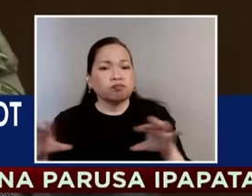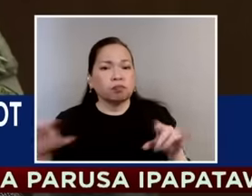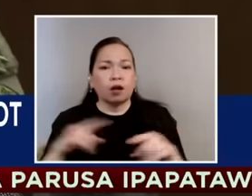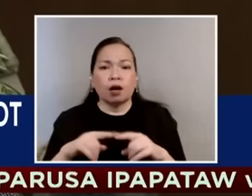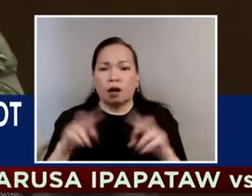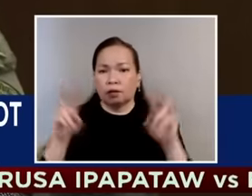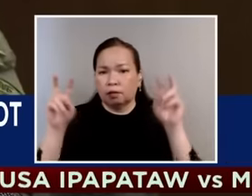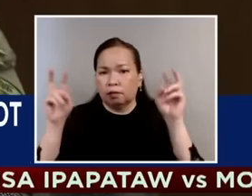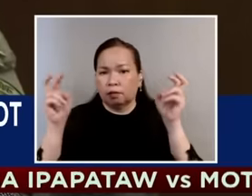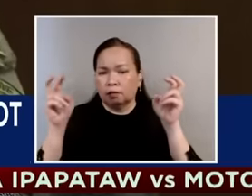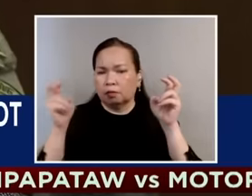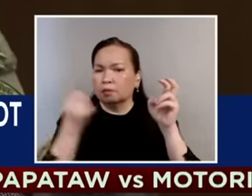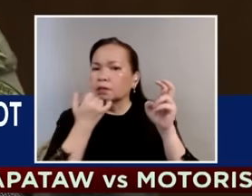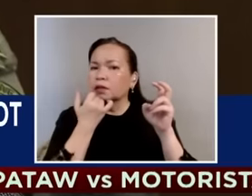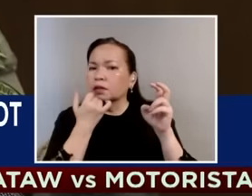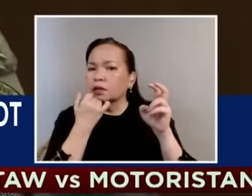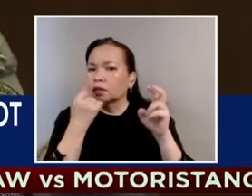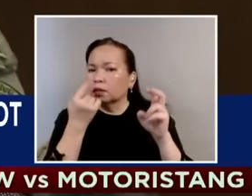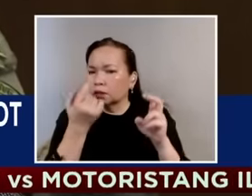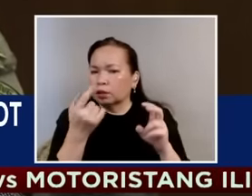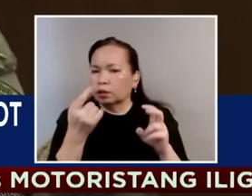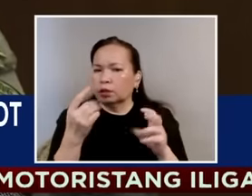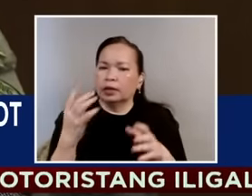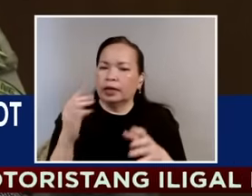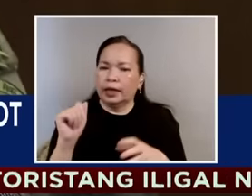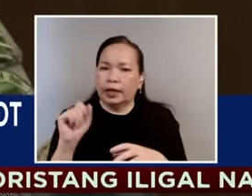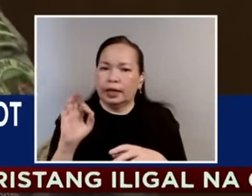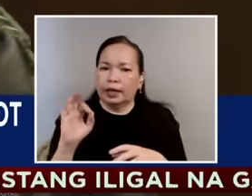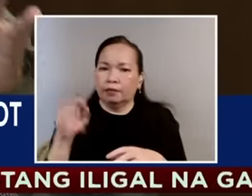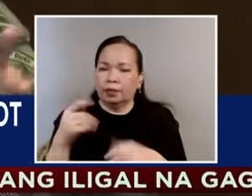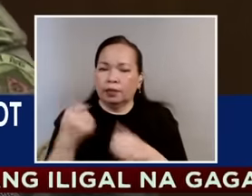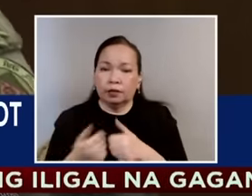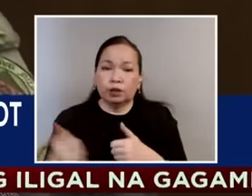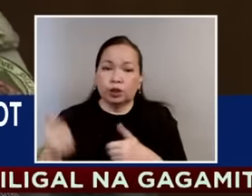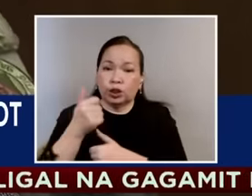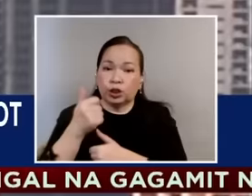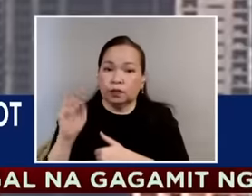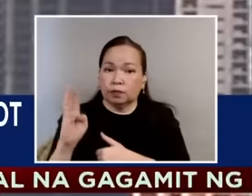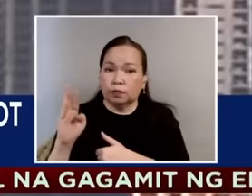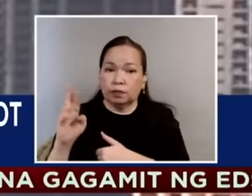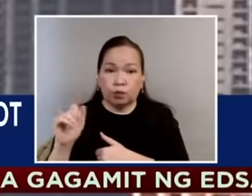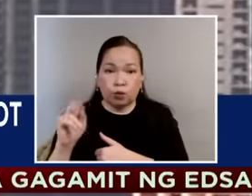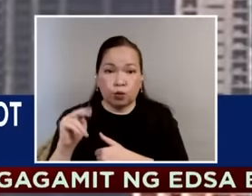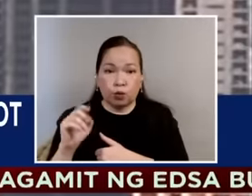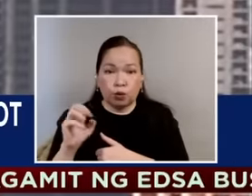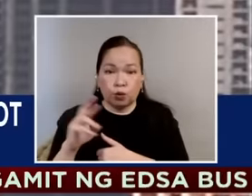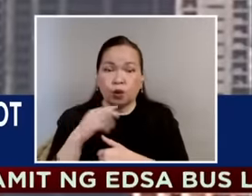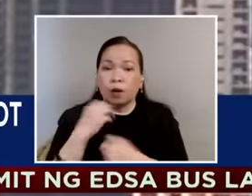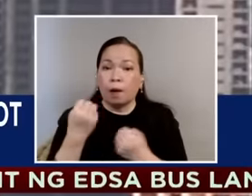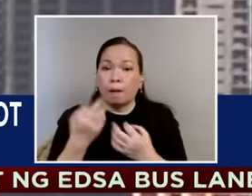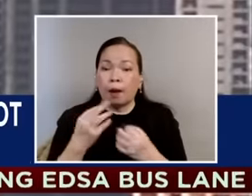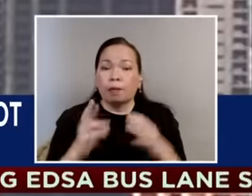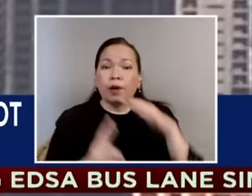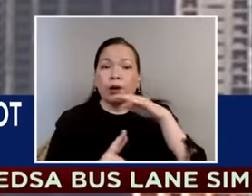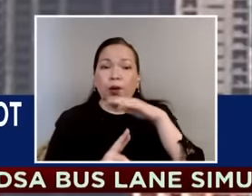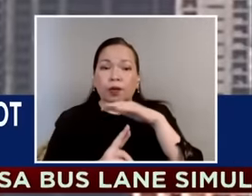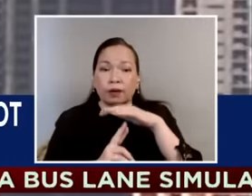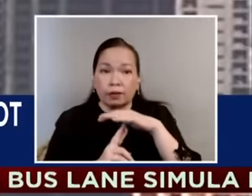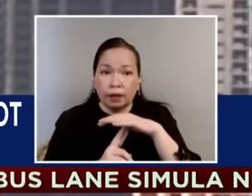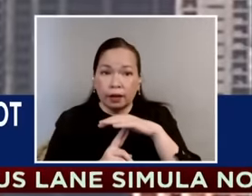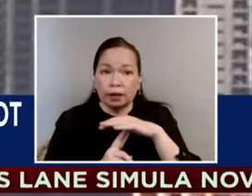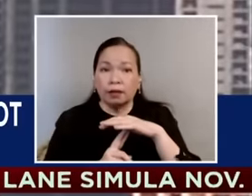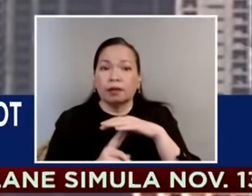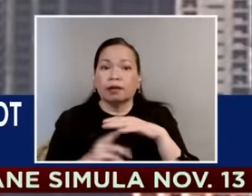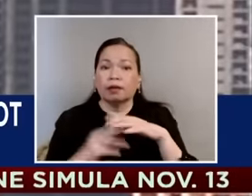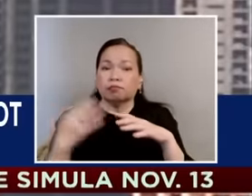AFP Chief Romeo Bronner na ilang retiradong opisyal ng militar ang lalahok umano sa planong pabagsakin o palitan ang mga